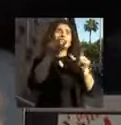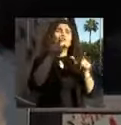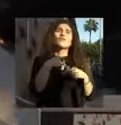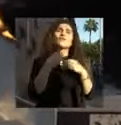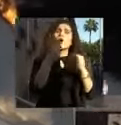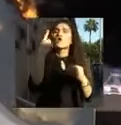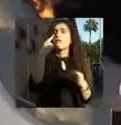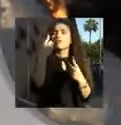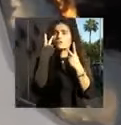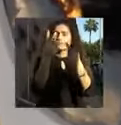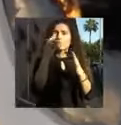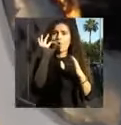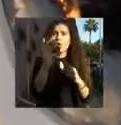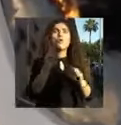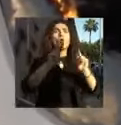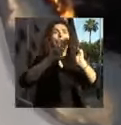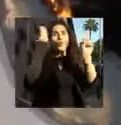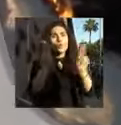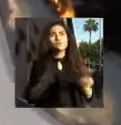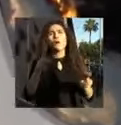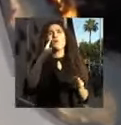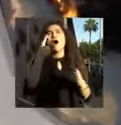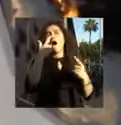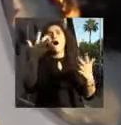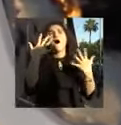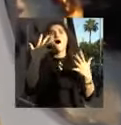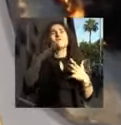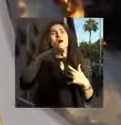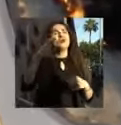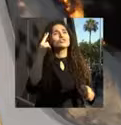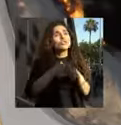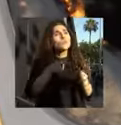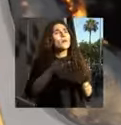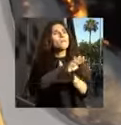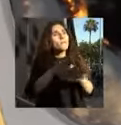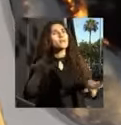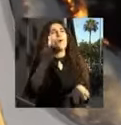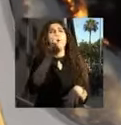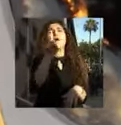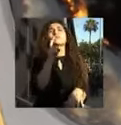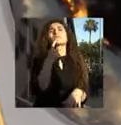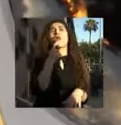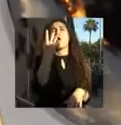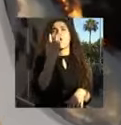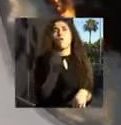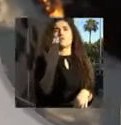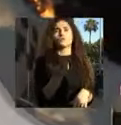merkezi hükümete. Uluslararası havaalanımızı bir an önce bitirin artık. 10 sene oldu.